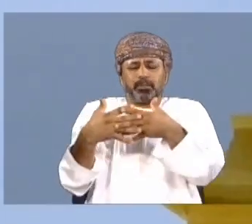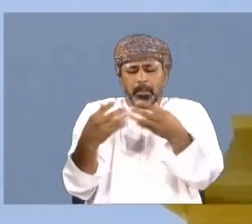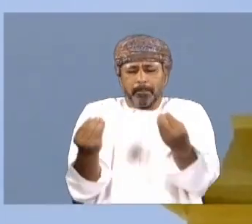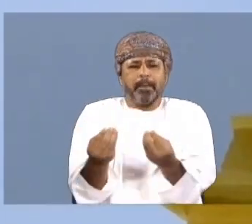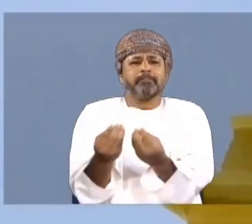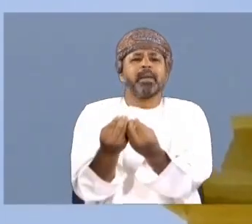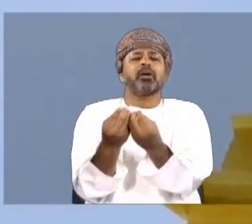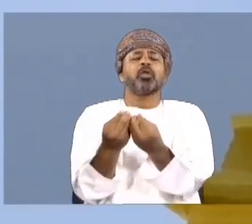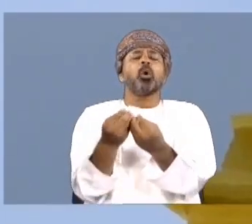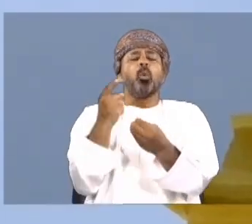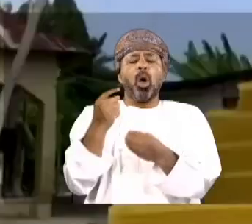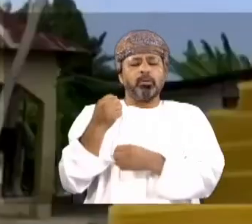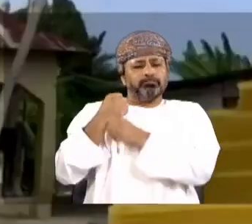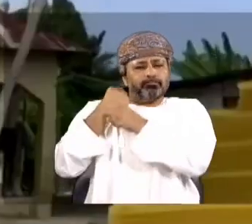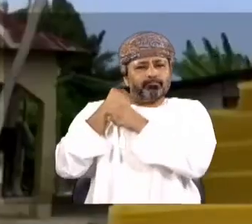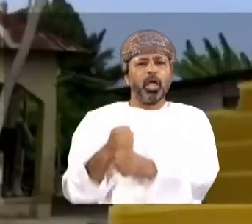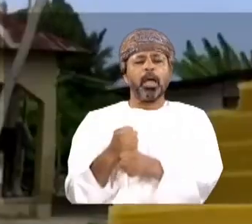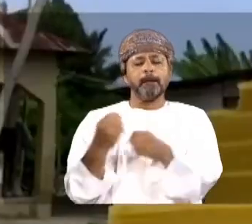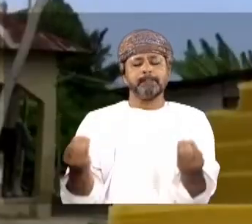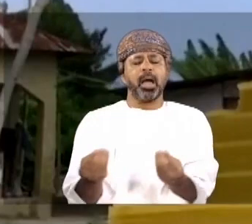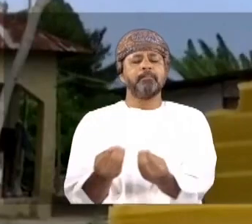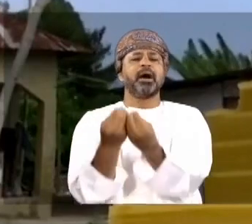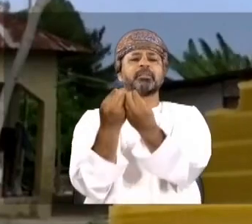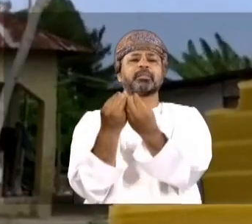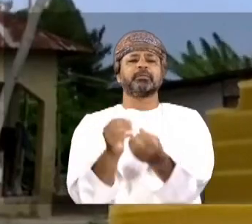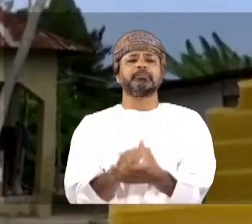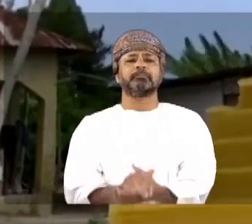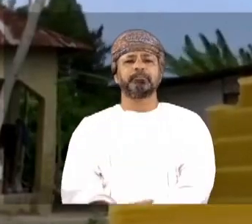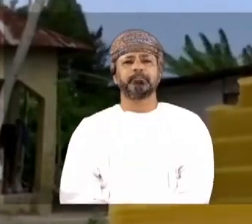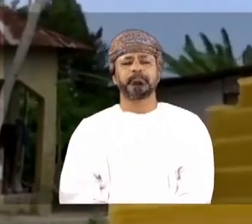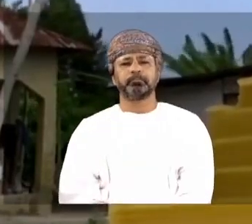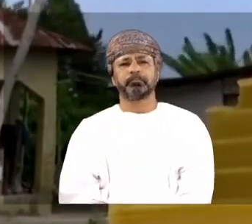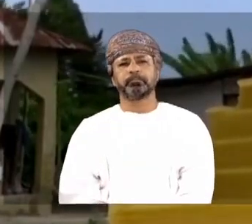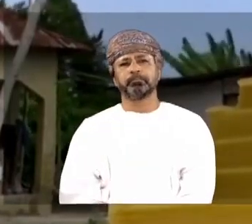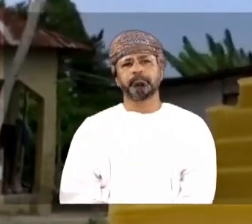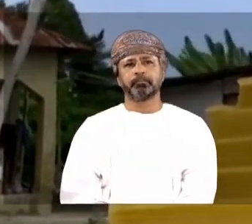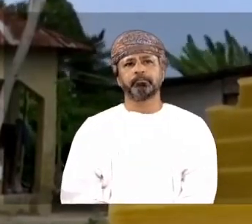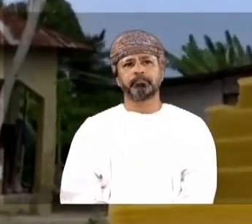سوياً ويقفون إلى جانب بعضهم البعض.